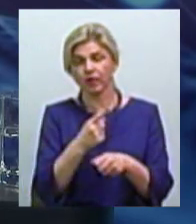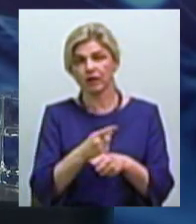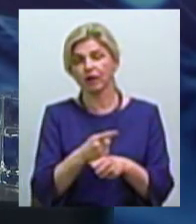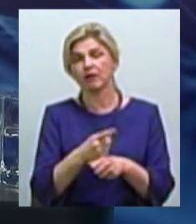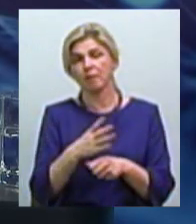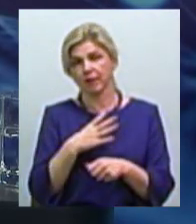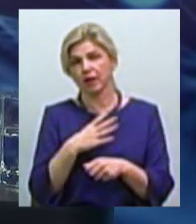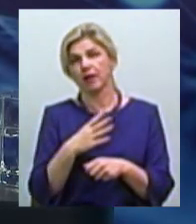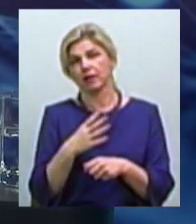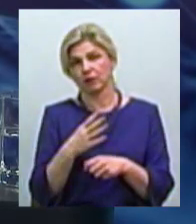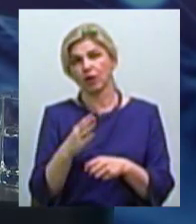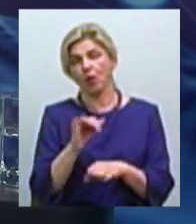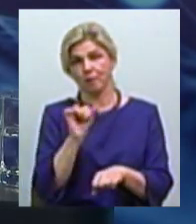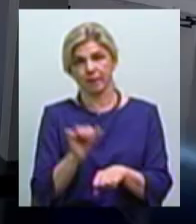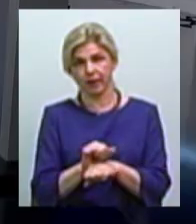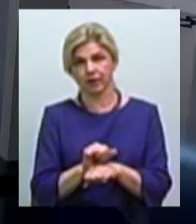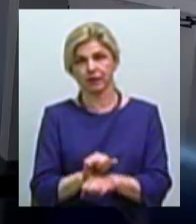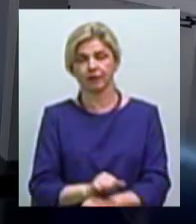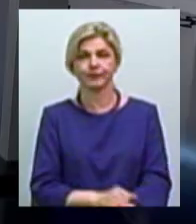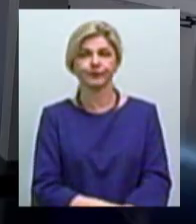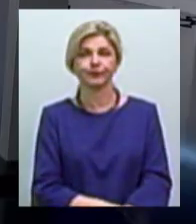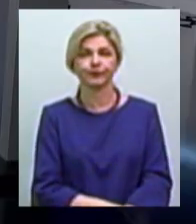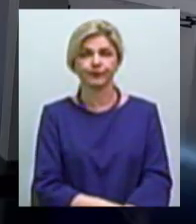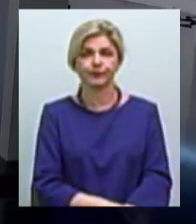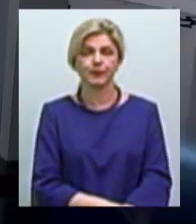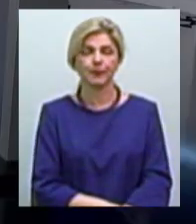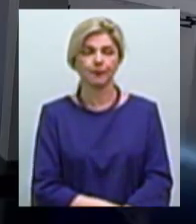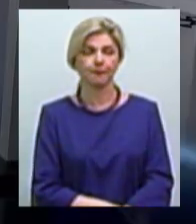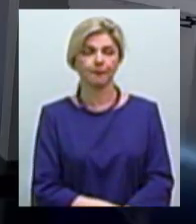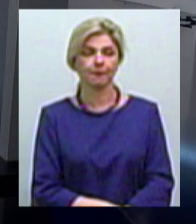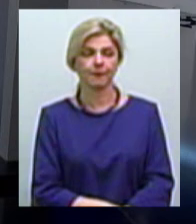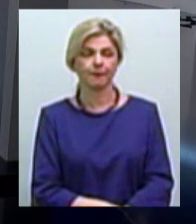боку влади припинена? Це відділ